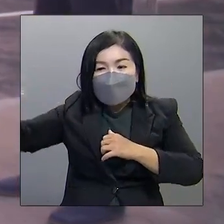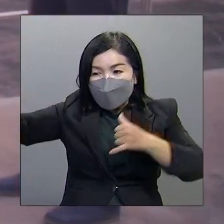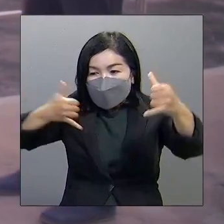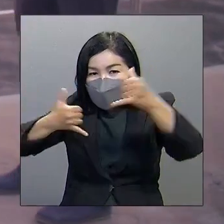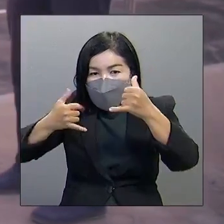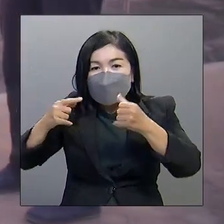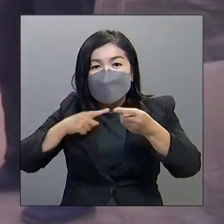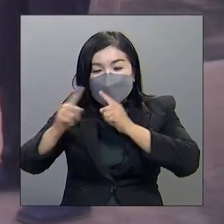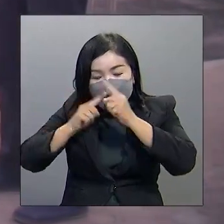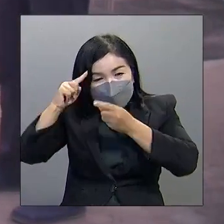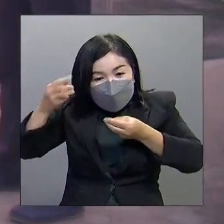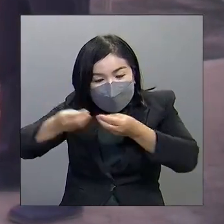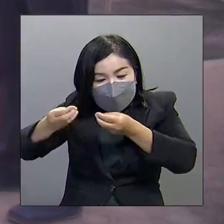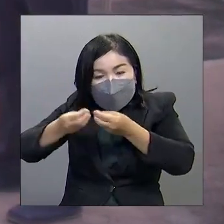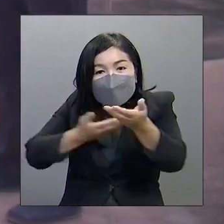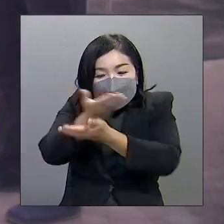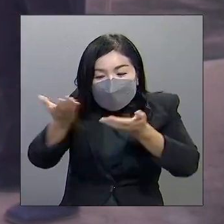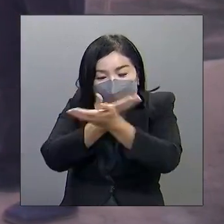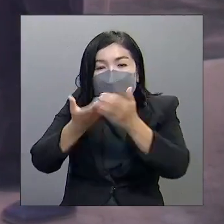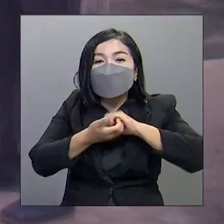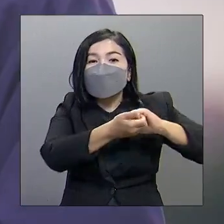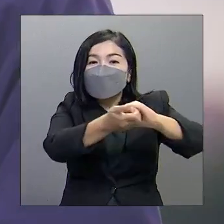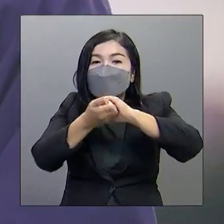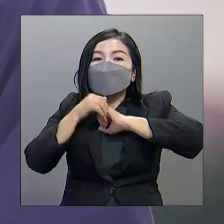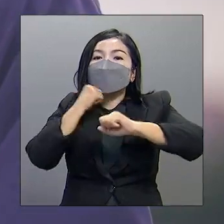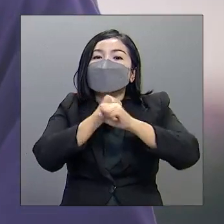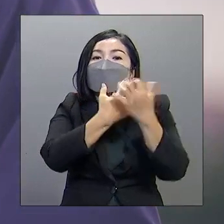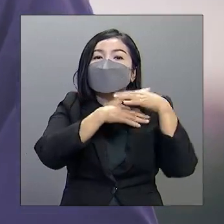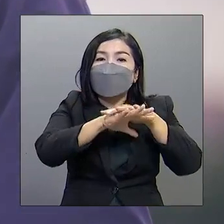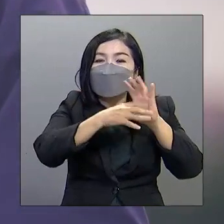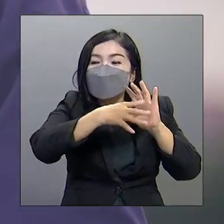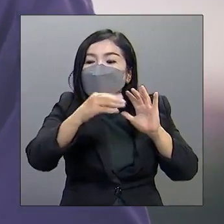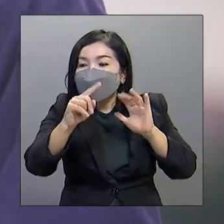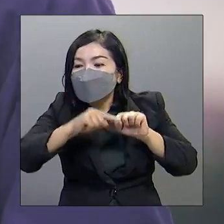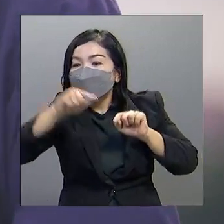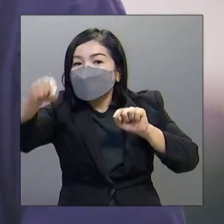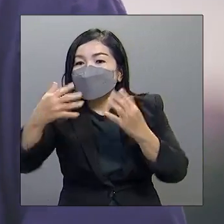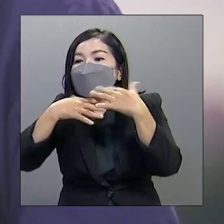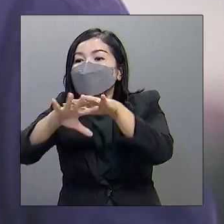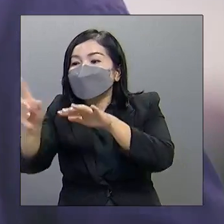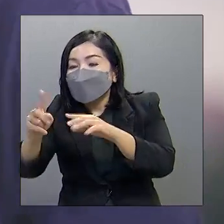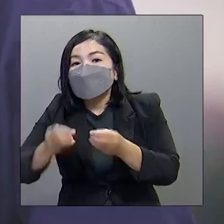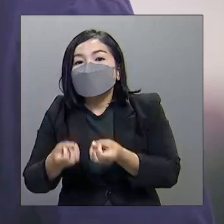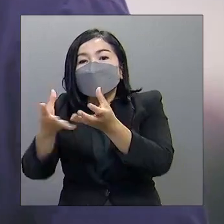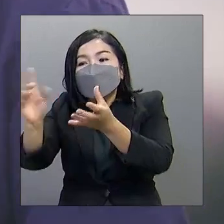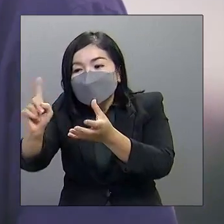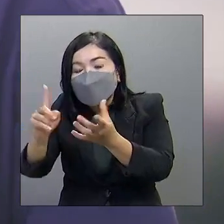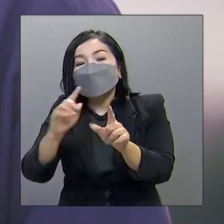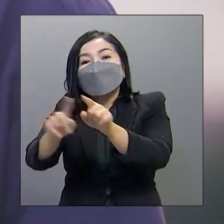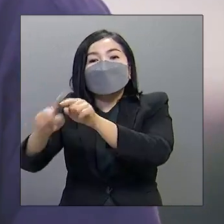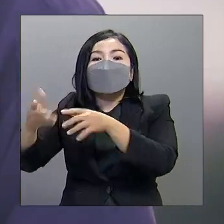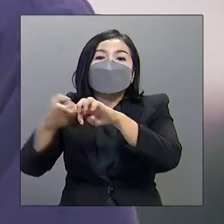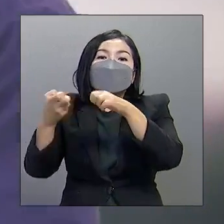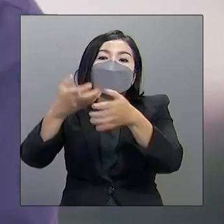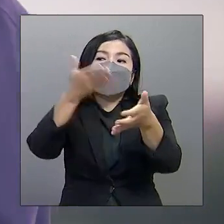กันมีแผนบริหารจัดการน้ำร่วมกัน ครับ แล้วก็สามารถดำเนินการเนี่ยนะครับด้วยความที่ไม่มีอุปสรรคร่วมกันเนี่ยภายใต้